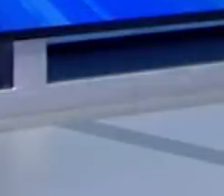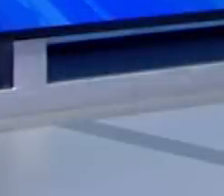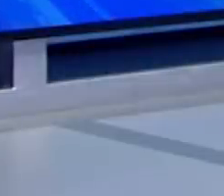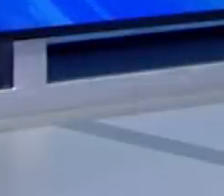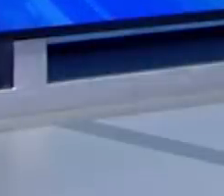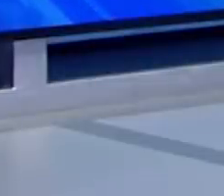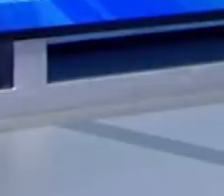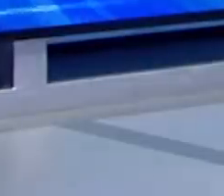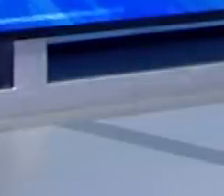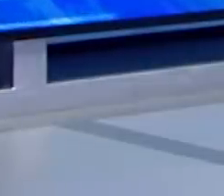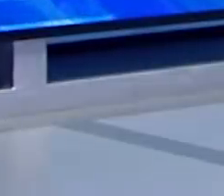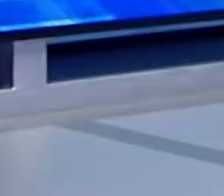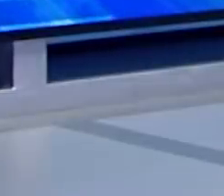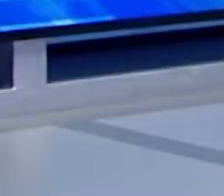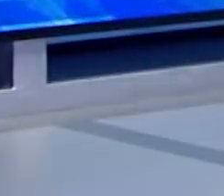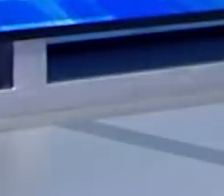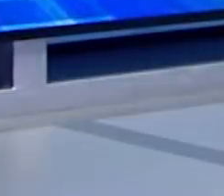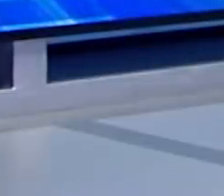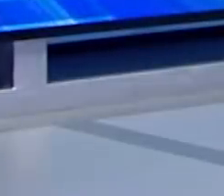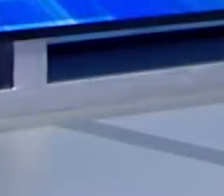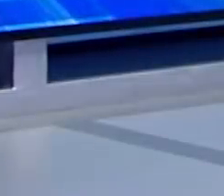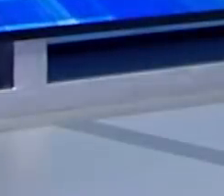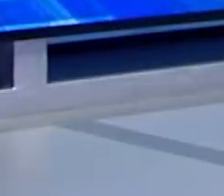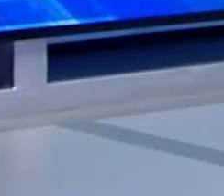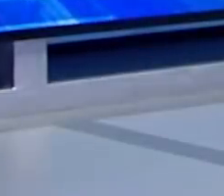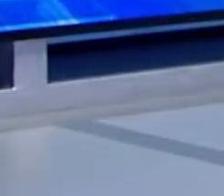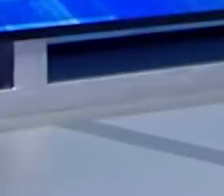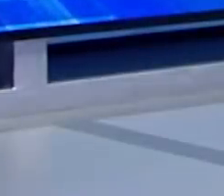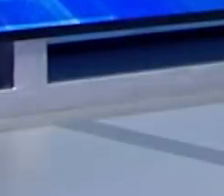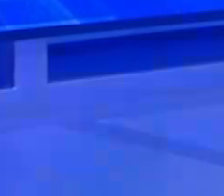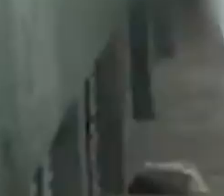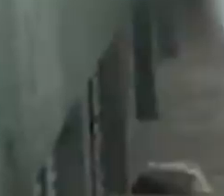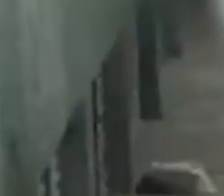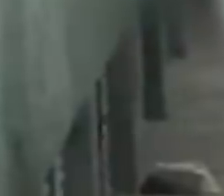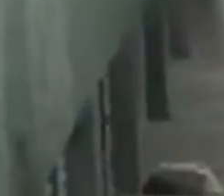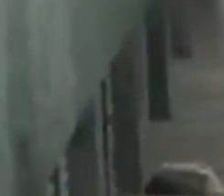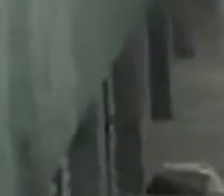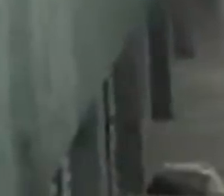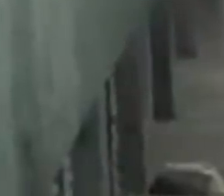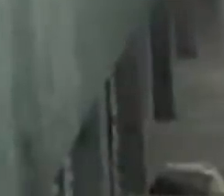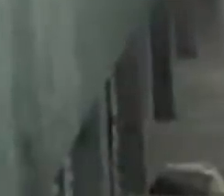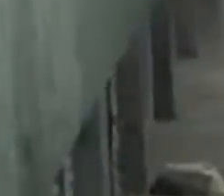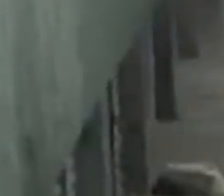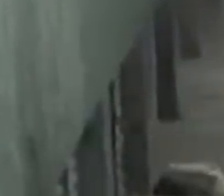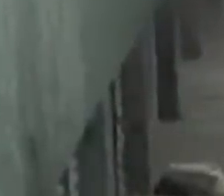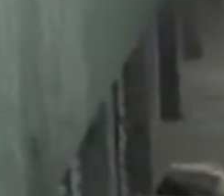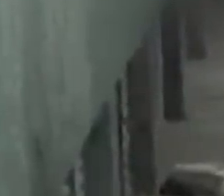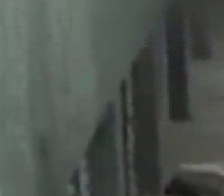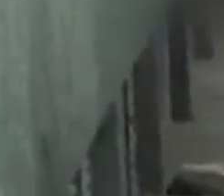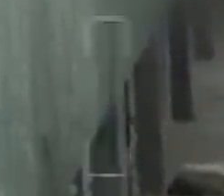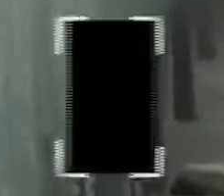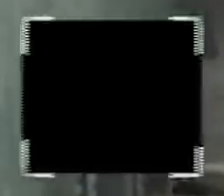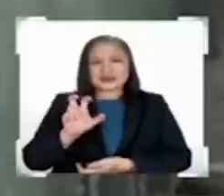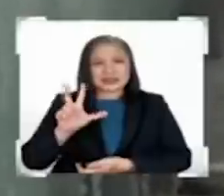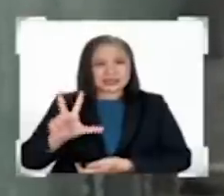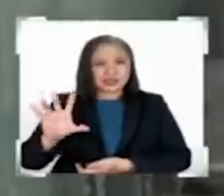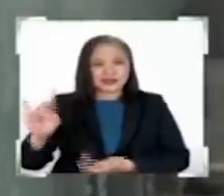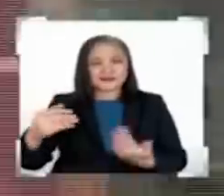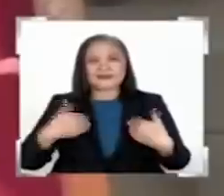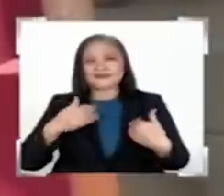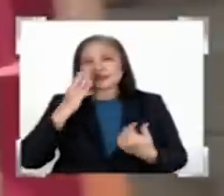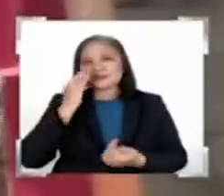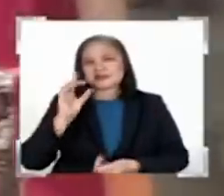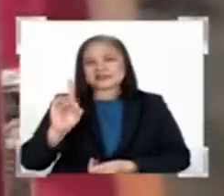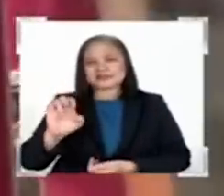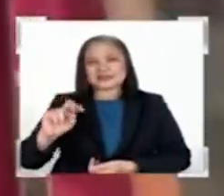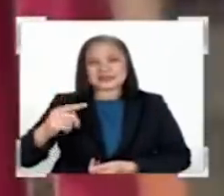Bukod sa COVID, problema rin ang dengue sa Zamboanga City. 338 ang kaso roon ng dengue nitong Enero at Pebrero, kasama